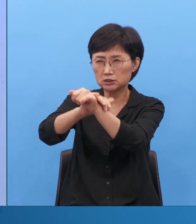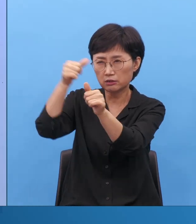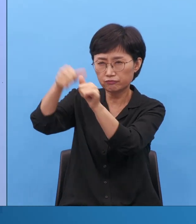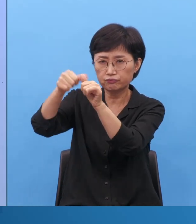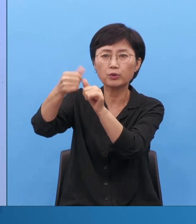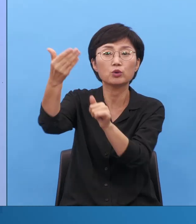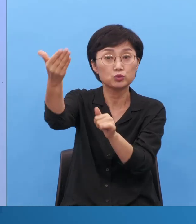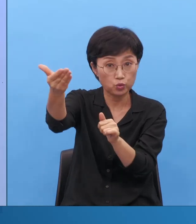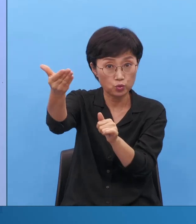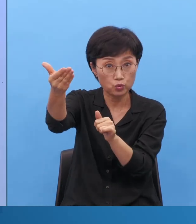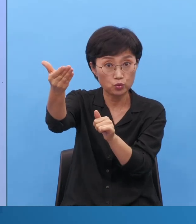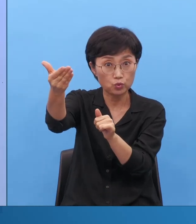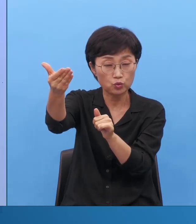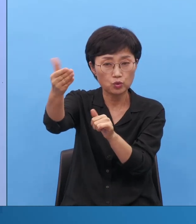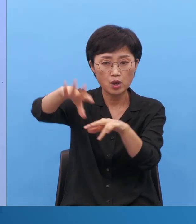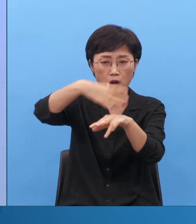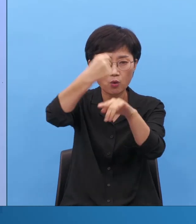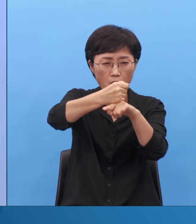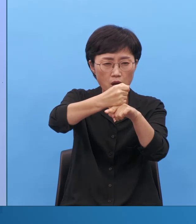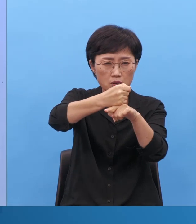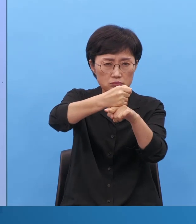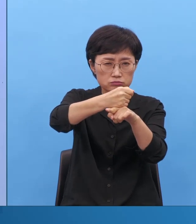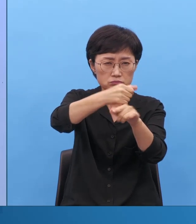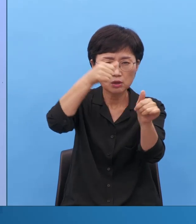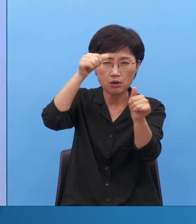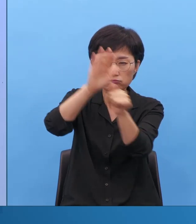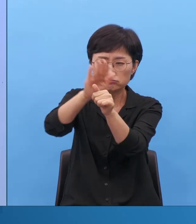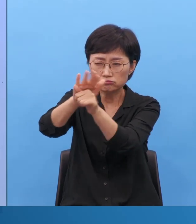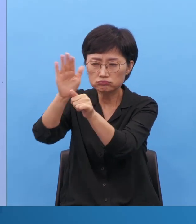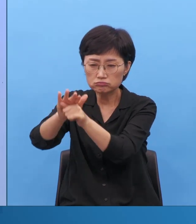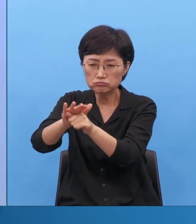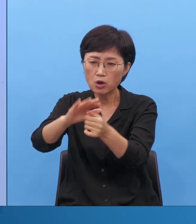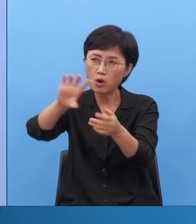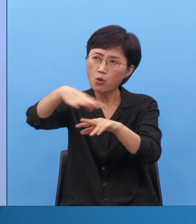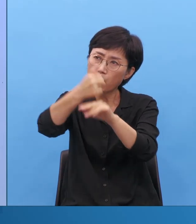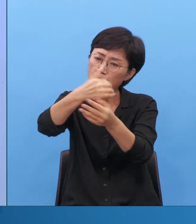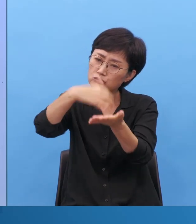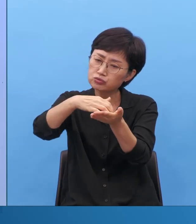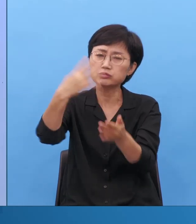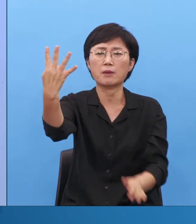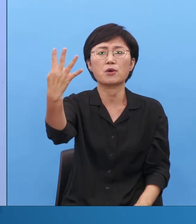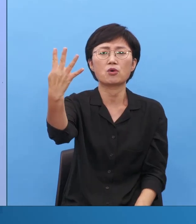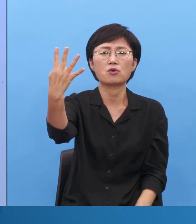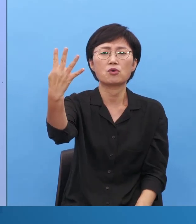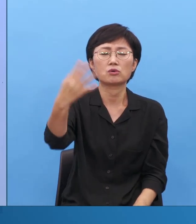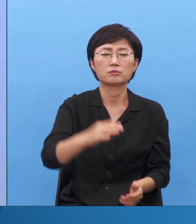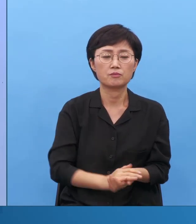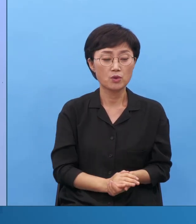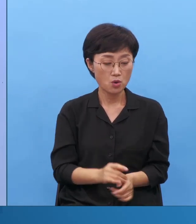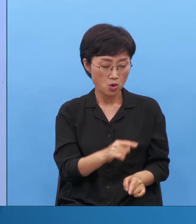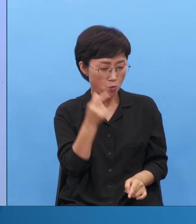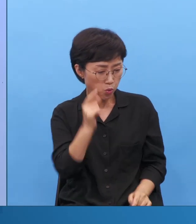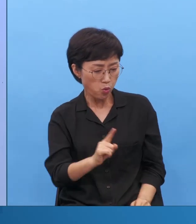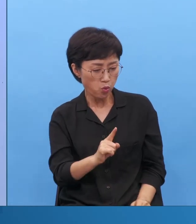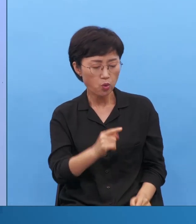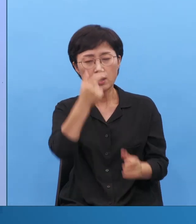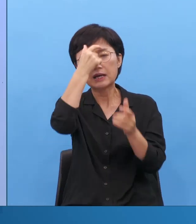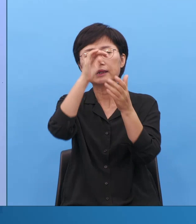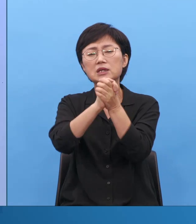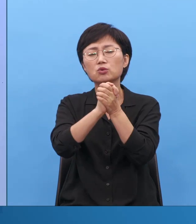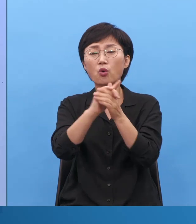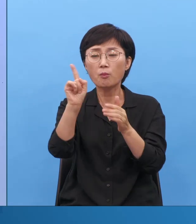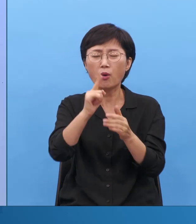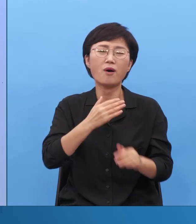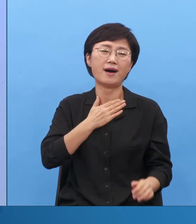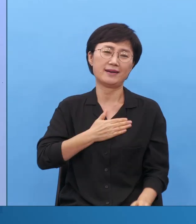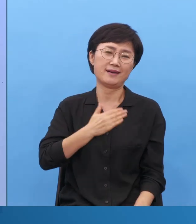4명을 움직였습니다. And 굉장하죠. he was tremendous. He was able to move 4 kings of that 기도를 generation. 아는 사람은 그렇습니다. A person who knows prayer is